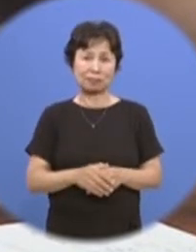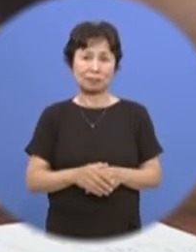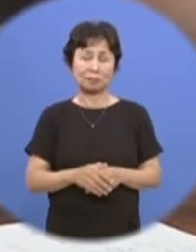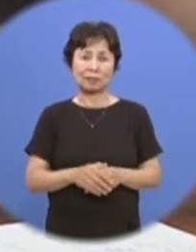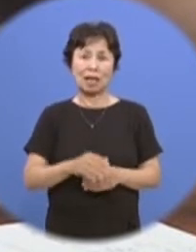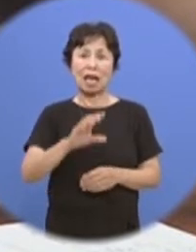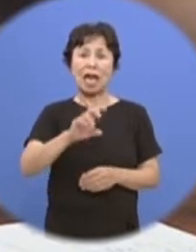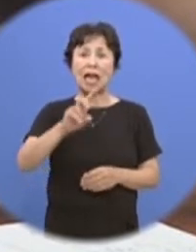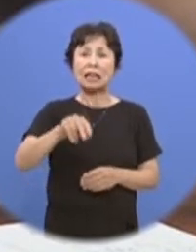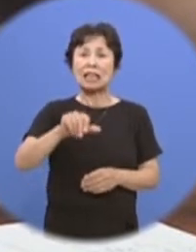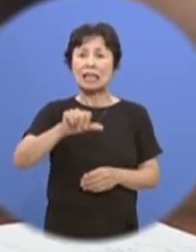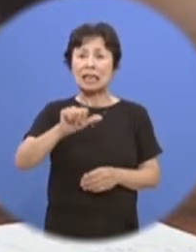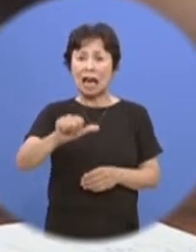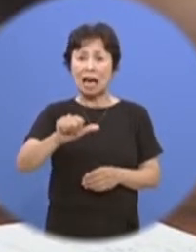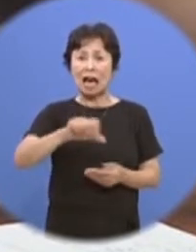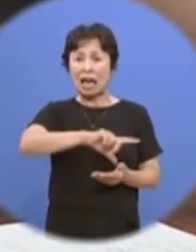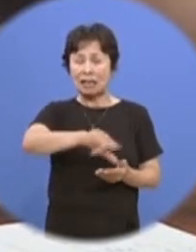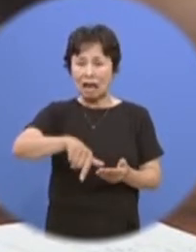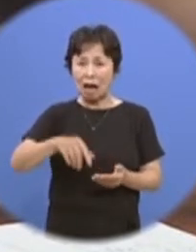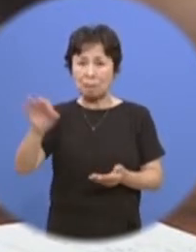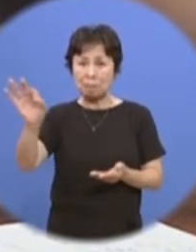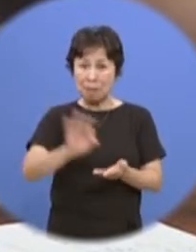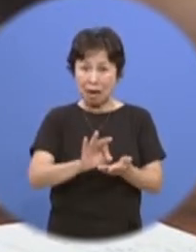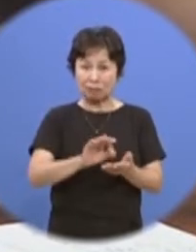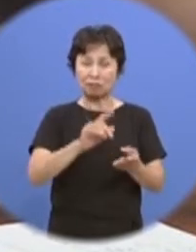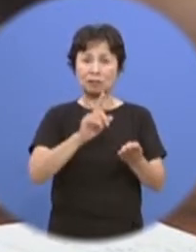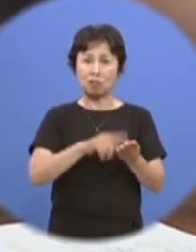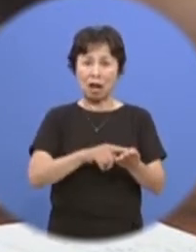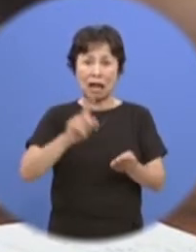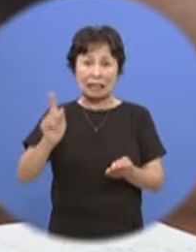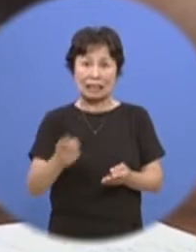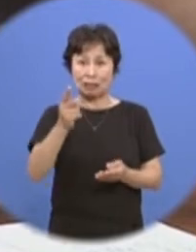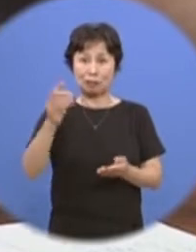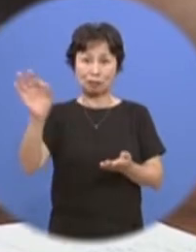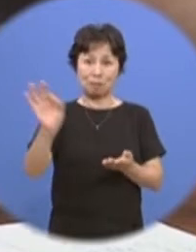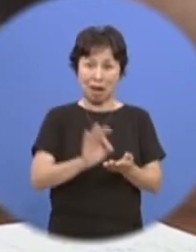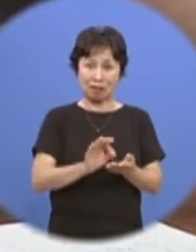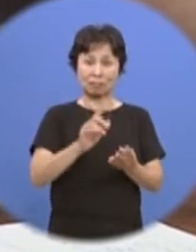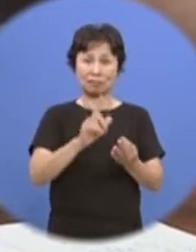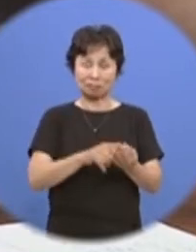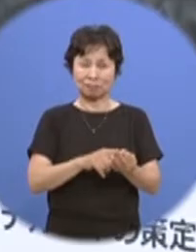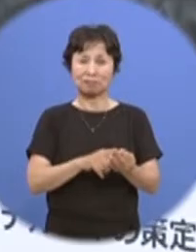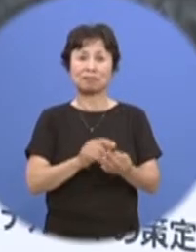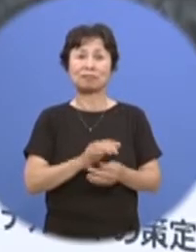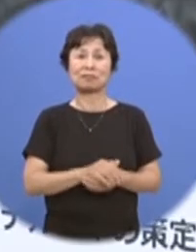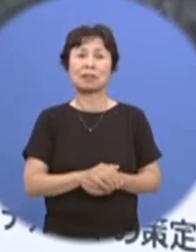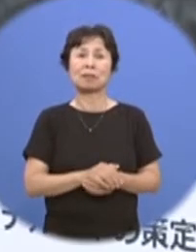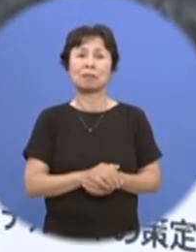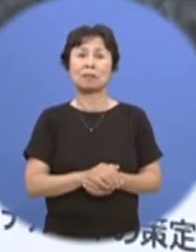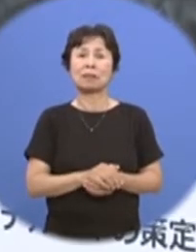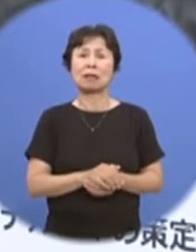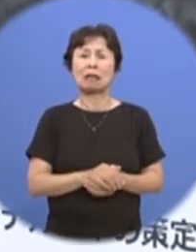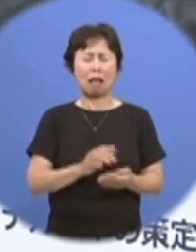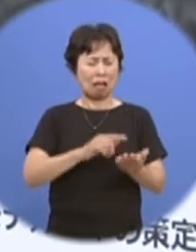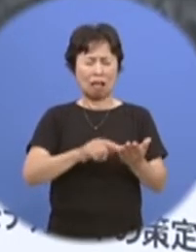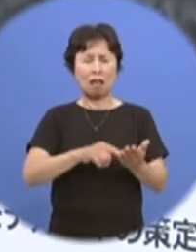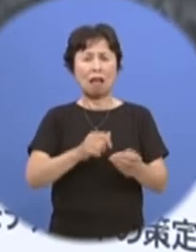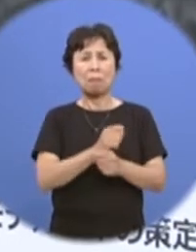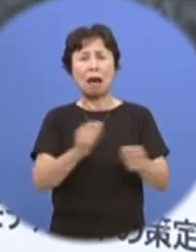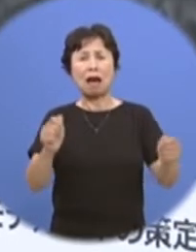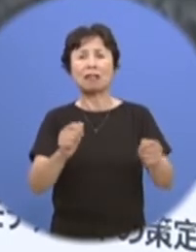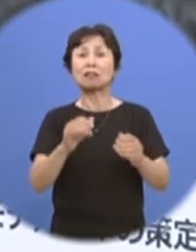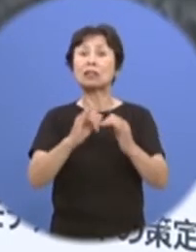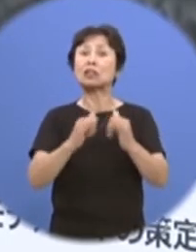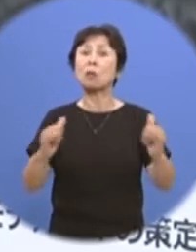メール緊急速送メールっていうのもちゃんとあるわけです、 はい、 それからメールだけだとですね情報に弱くてねっていう人もいる